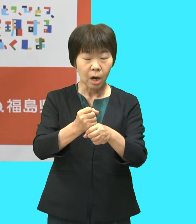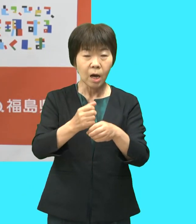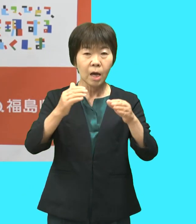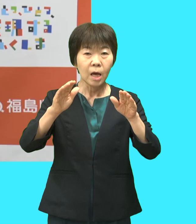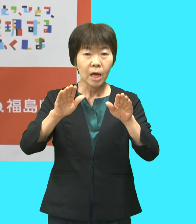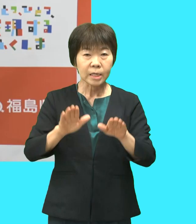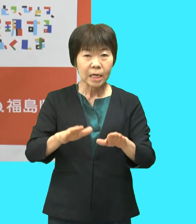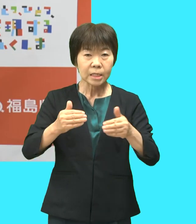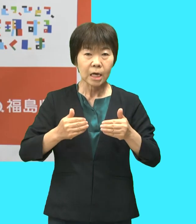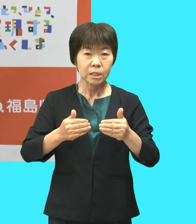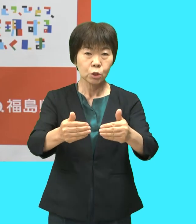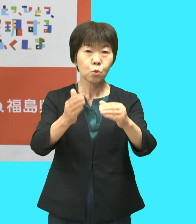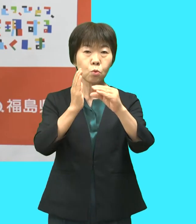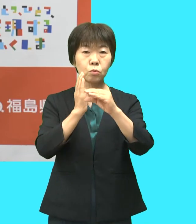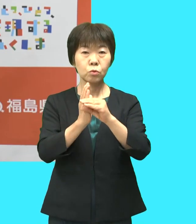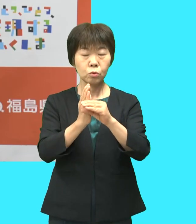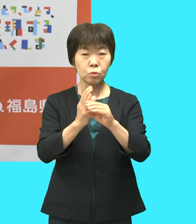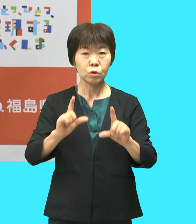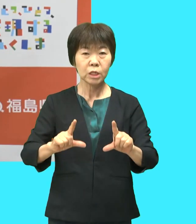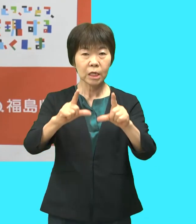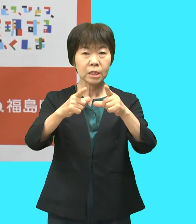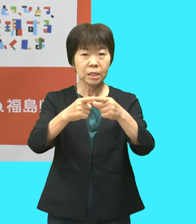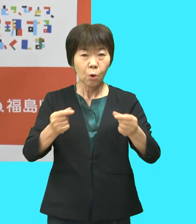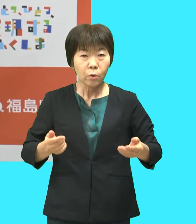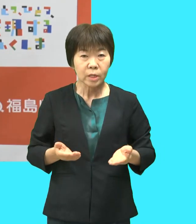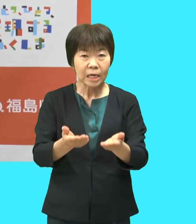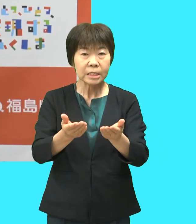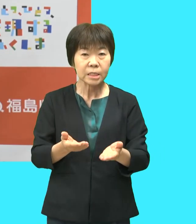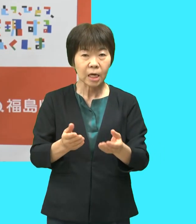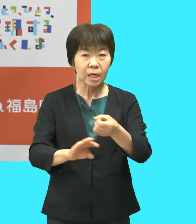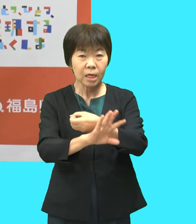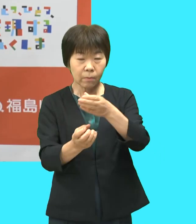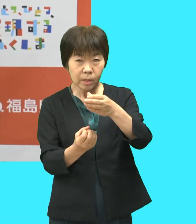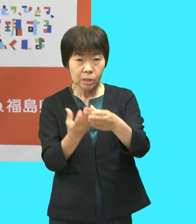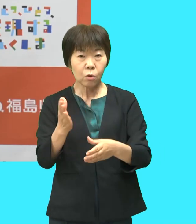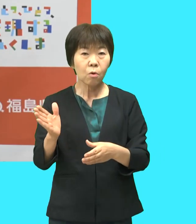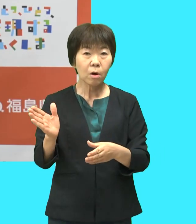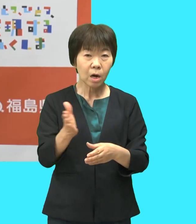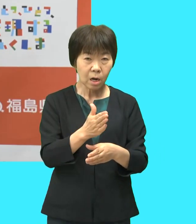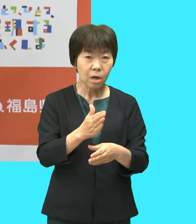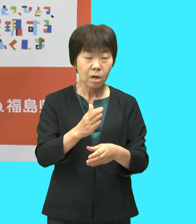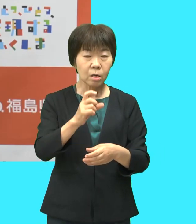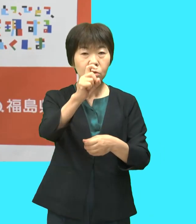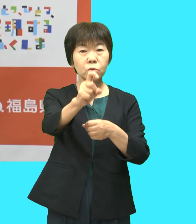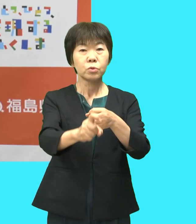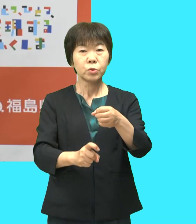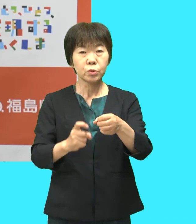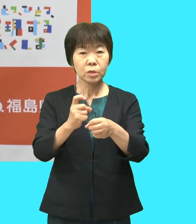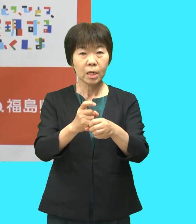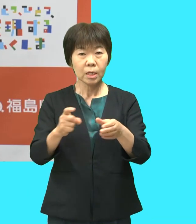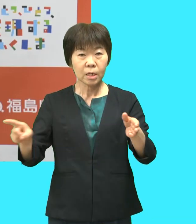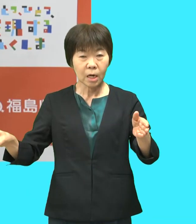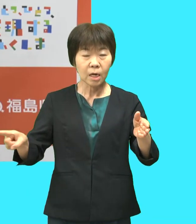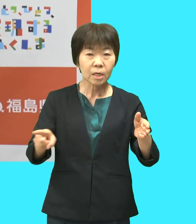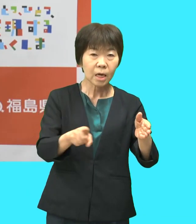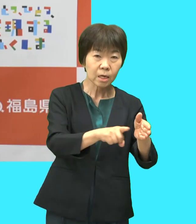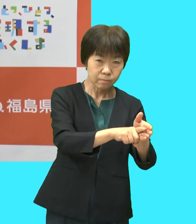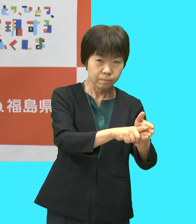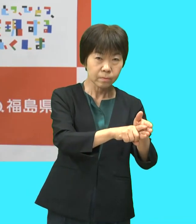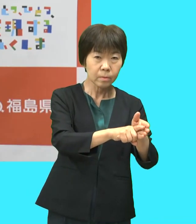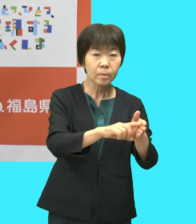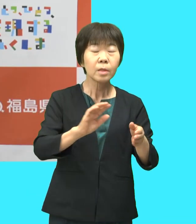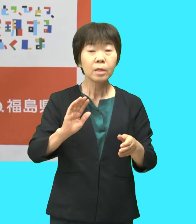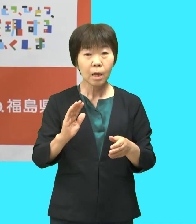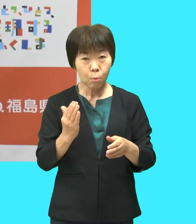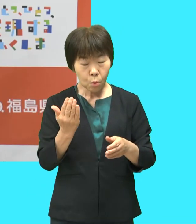であります。東日本大震災、原発事故から10年という歳月が経過をしており